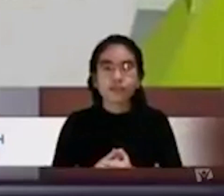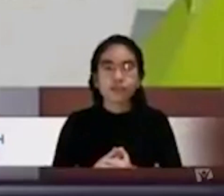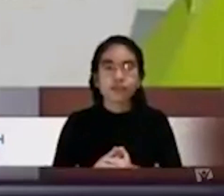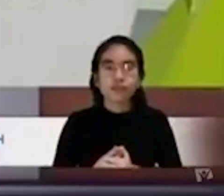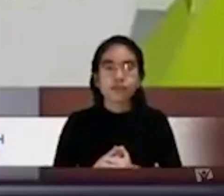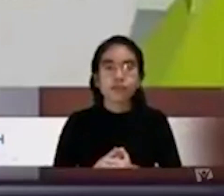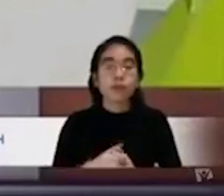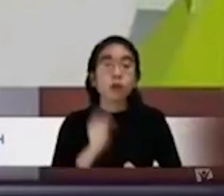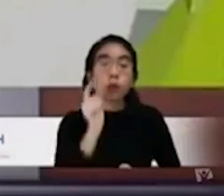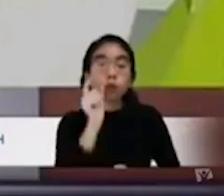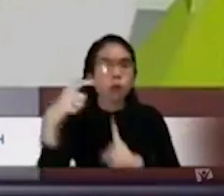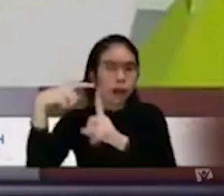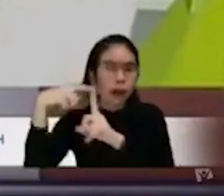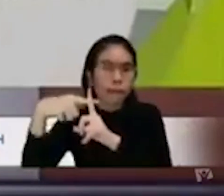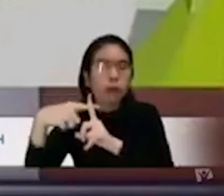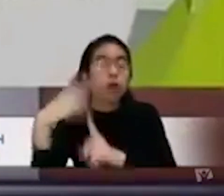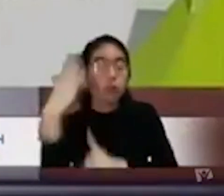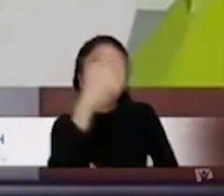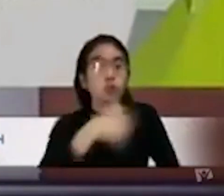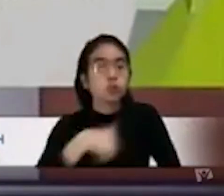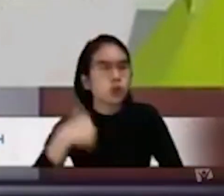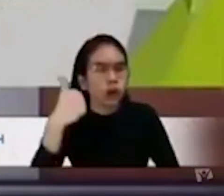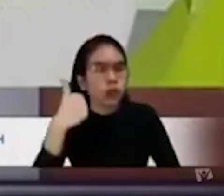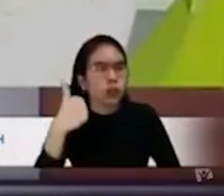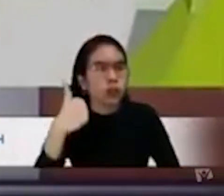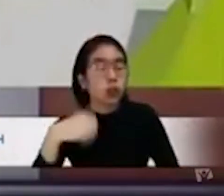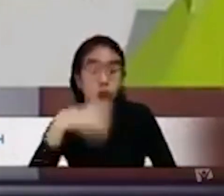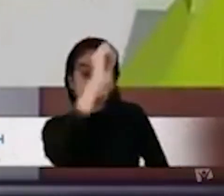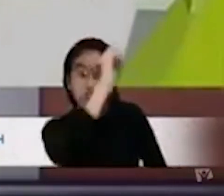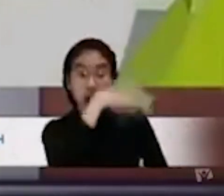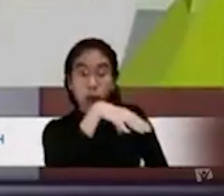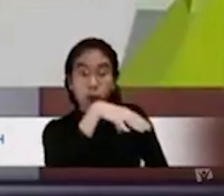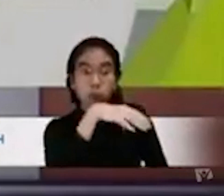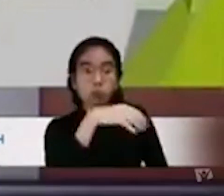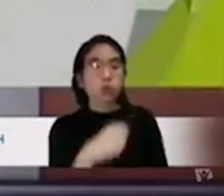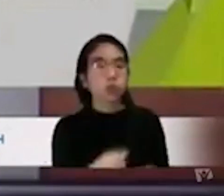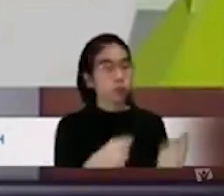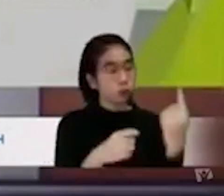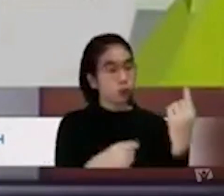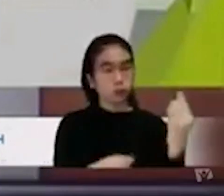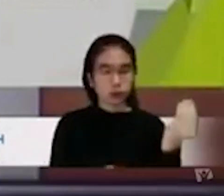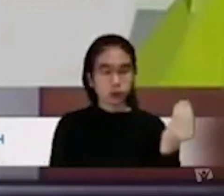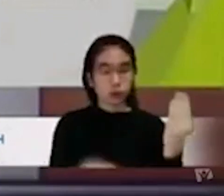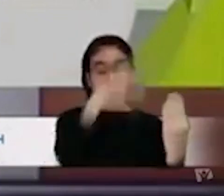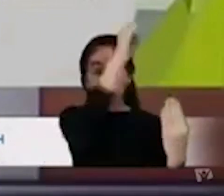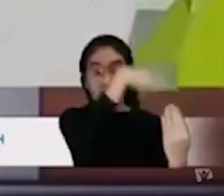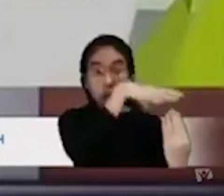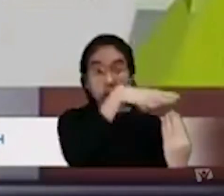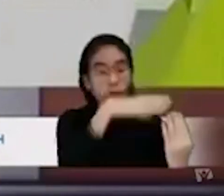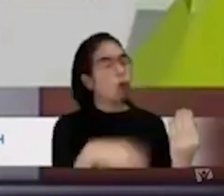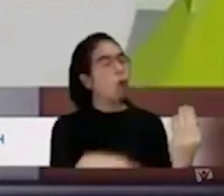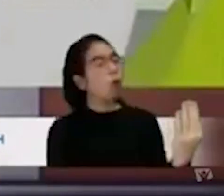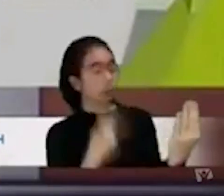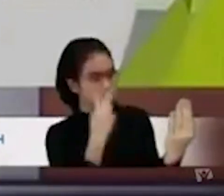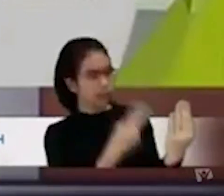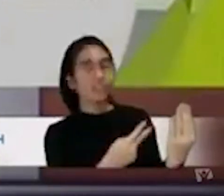lebih indah. Yang kedua, memperbaiki mood. Cahaya memberi kesan tertentu yang berpengaruh pada jiwa